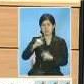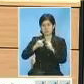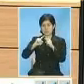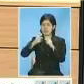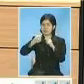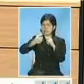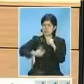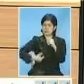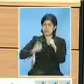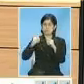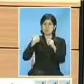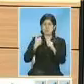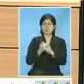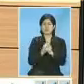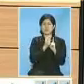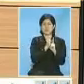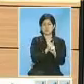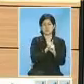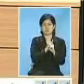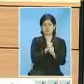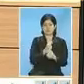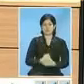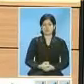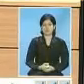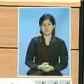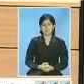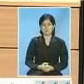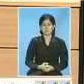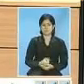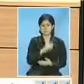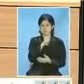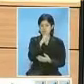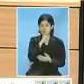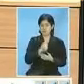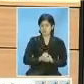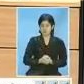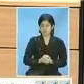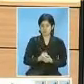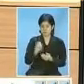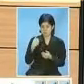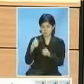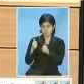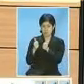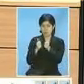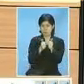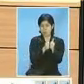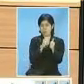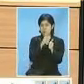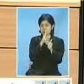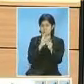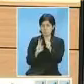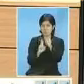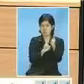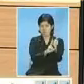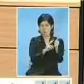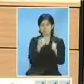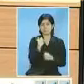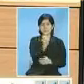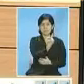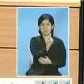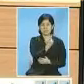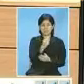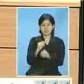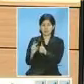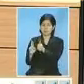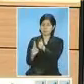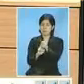ล้วและปรากฏว่าถ้าเรามีรอง1คนเนี่ยกับรอง3คนเนี่ย